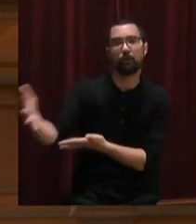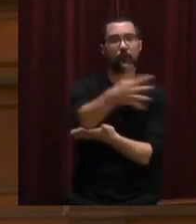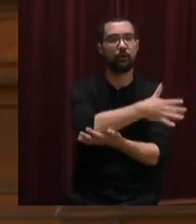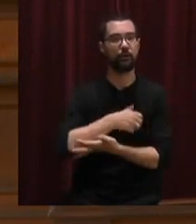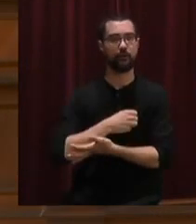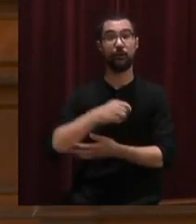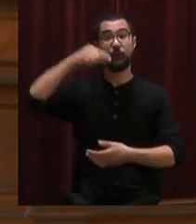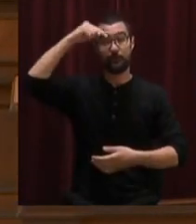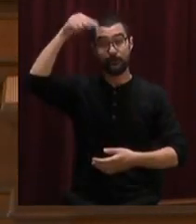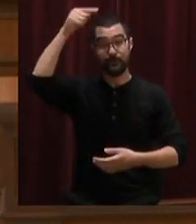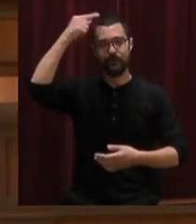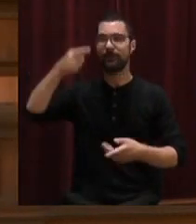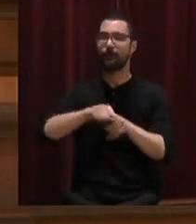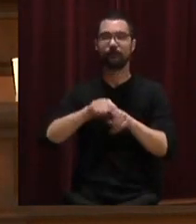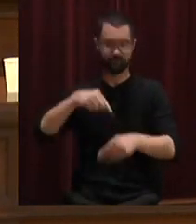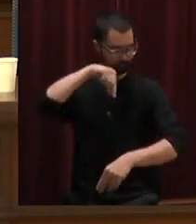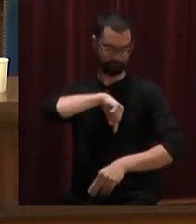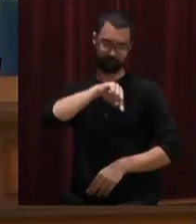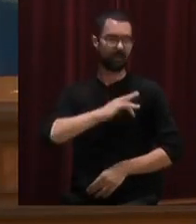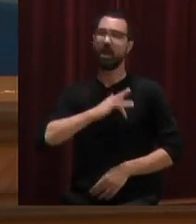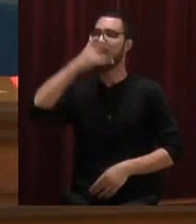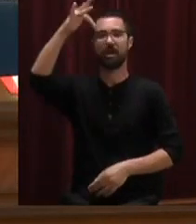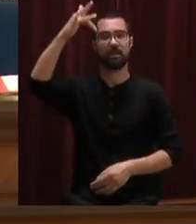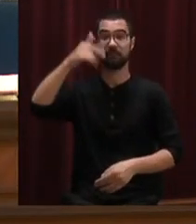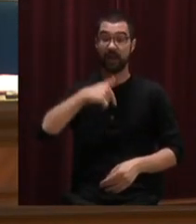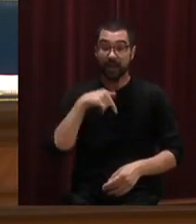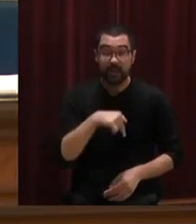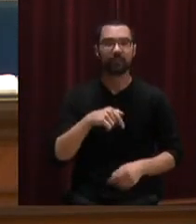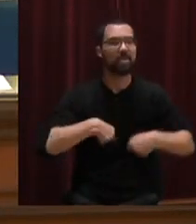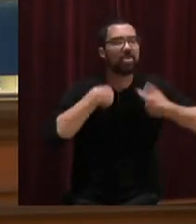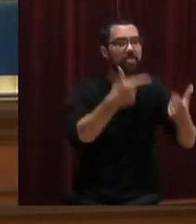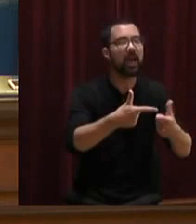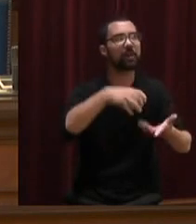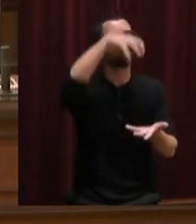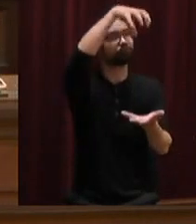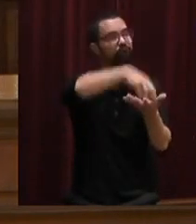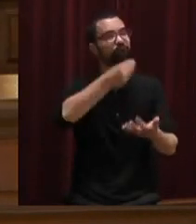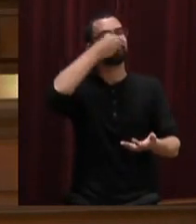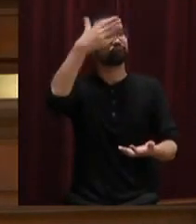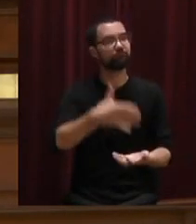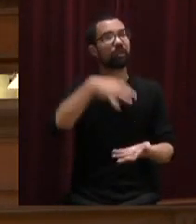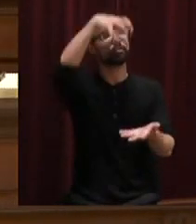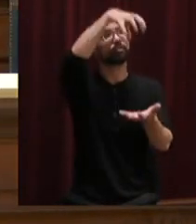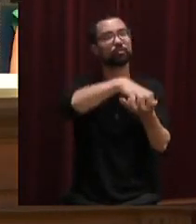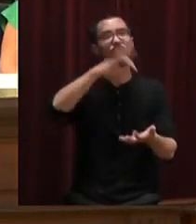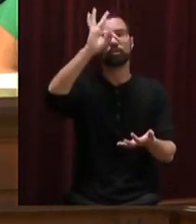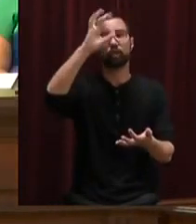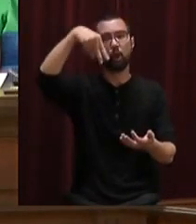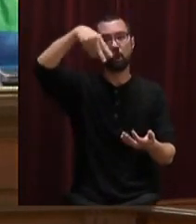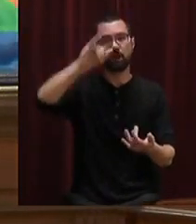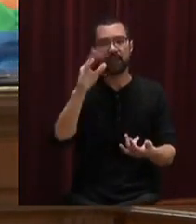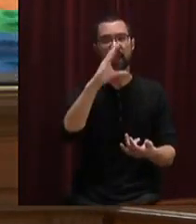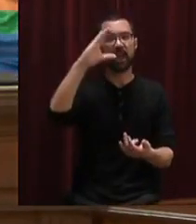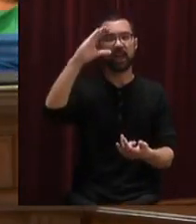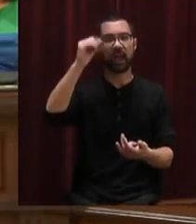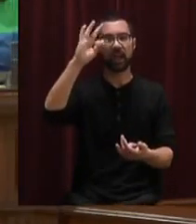nostra ànima col·lectiva, i per això l'impulsarem amb infraestructures emblemàtiques com el Centre Internacional de Fotografia Toni Catany, el